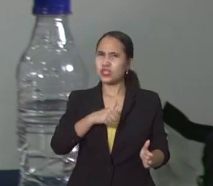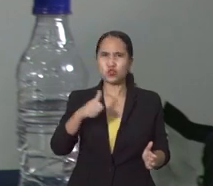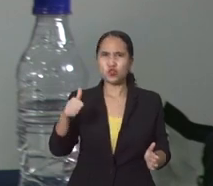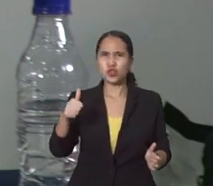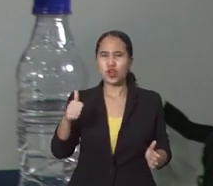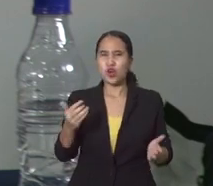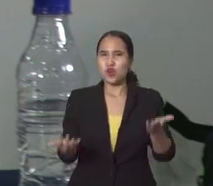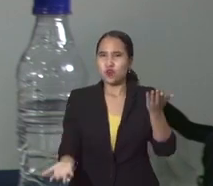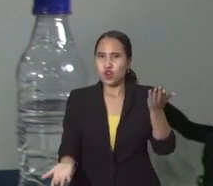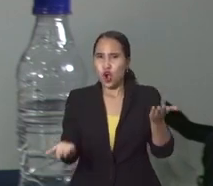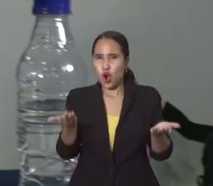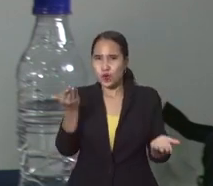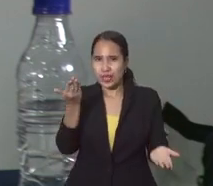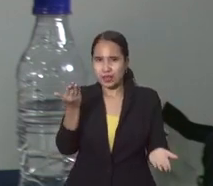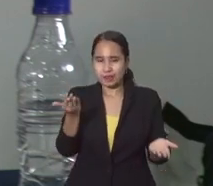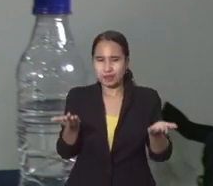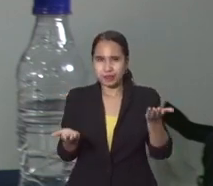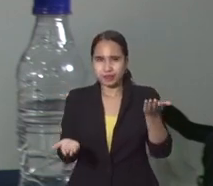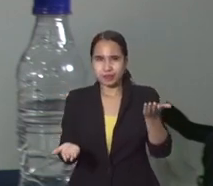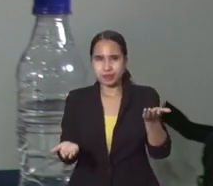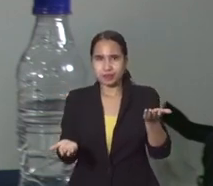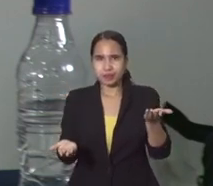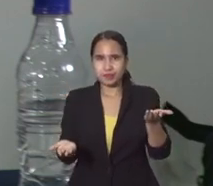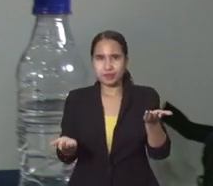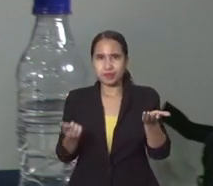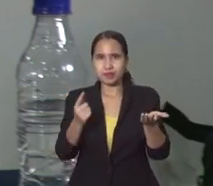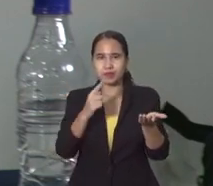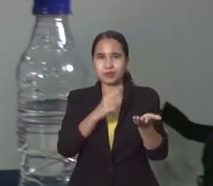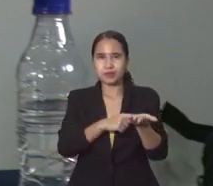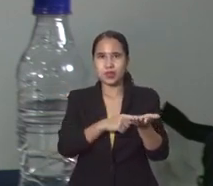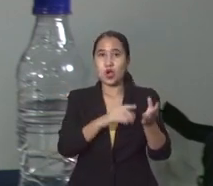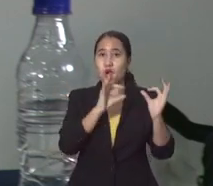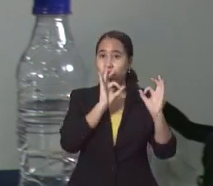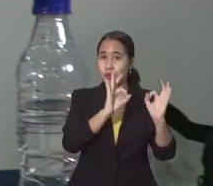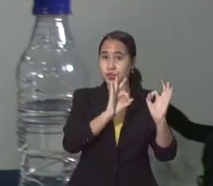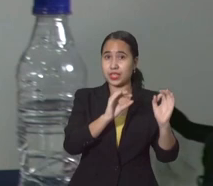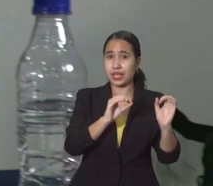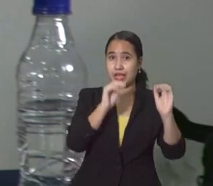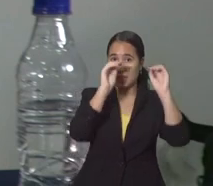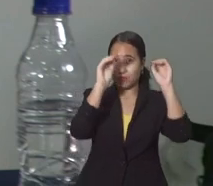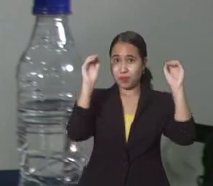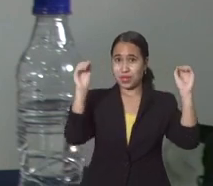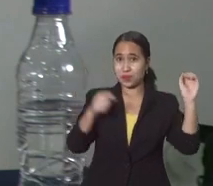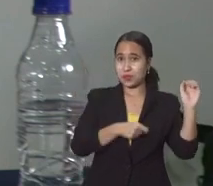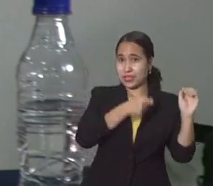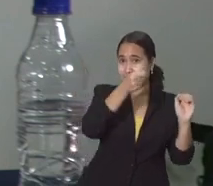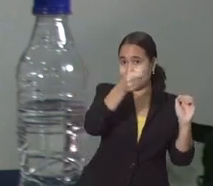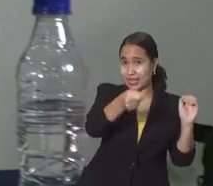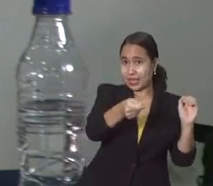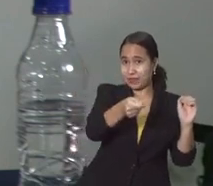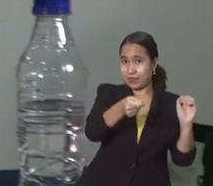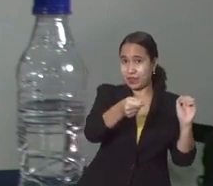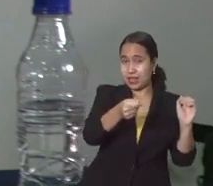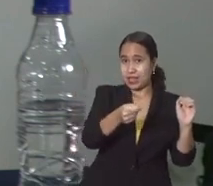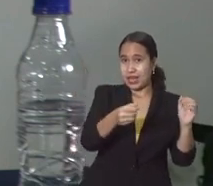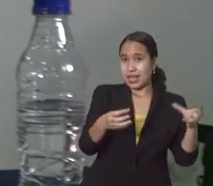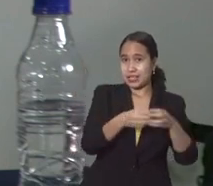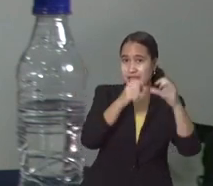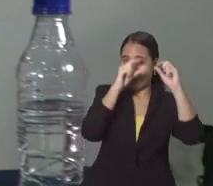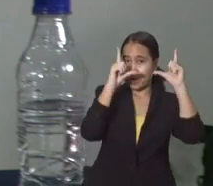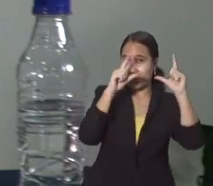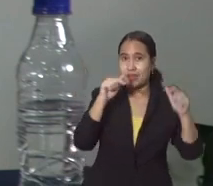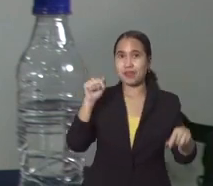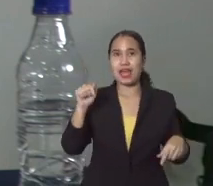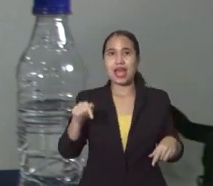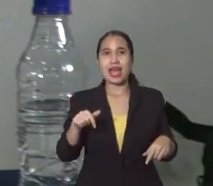tussen de mensen die volgens officiële weg de informatie moeten geven aan de gemeenschap en mensen die dat op deze